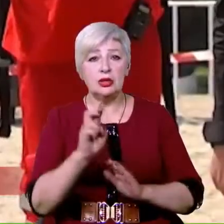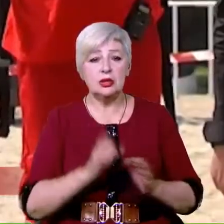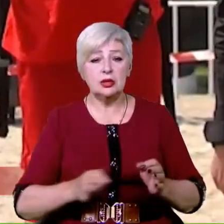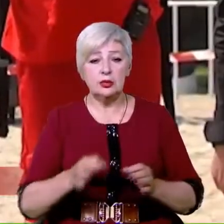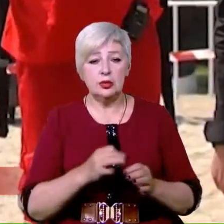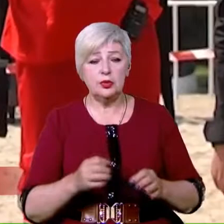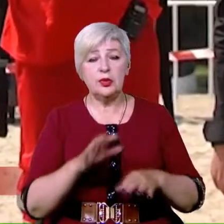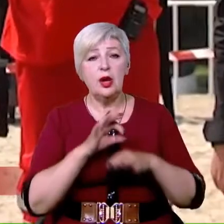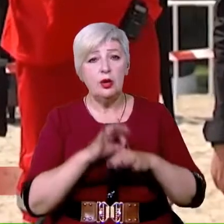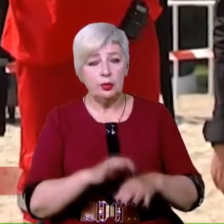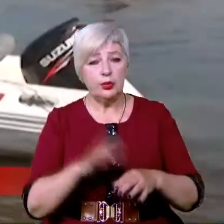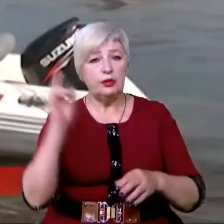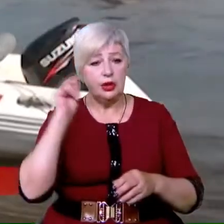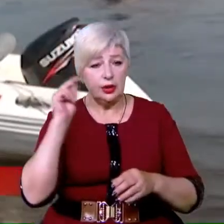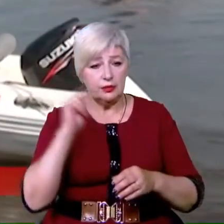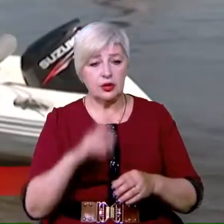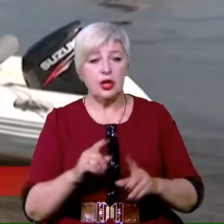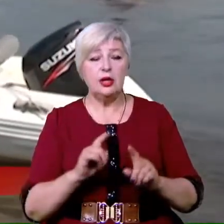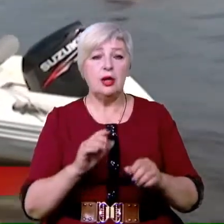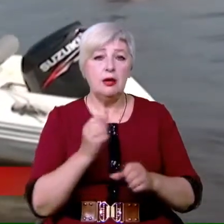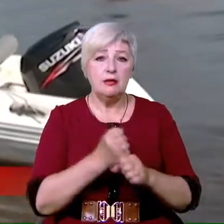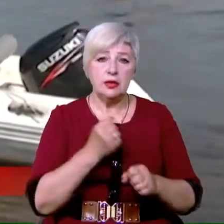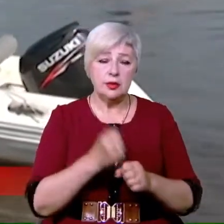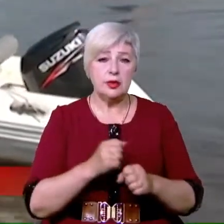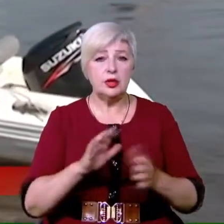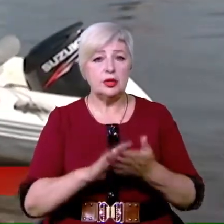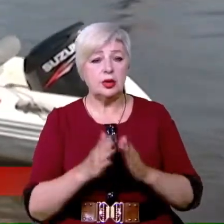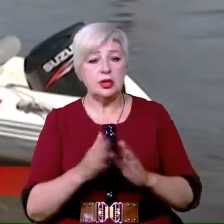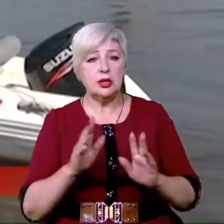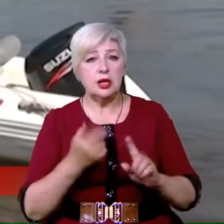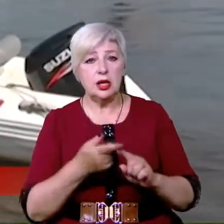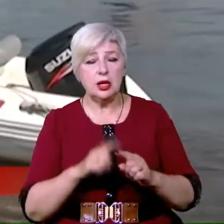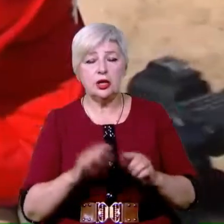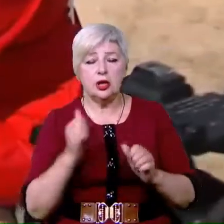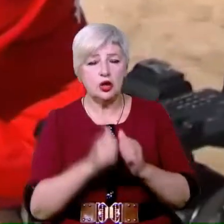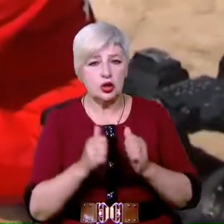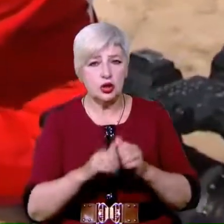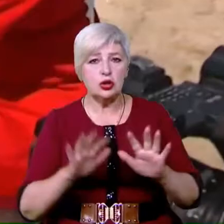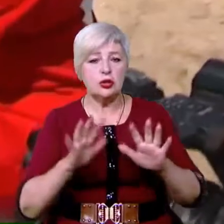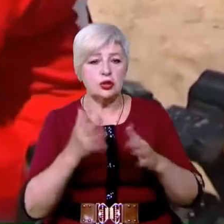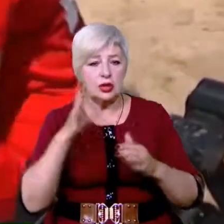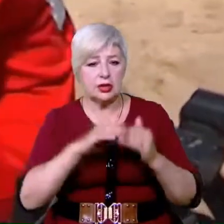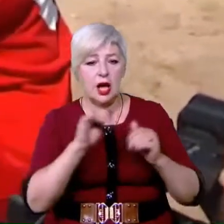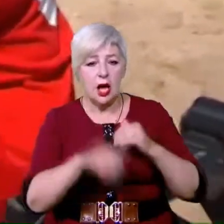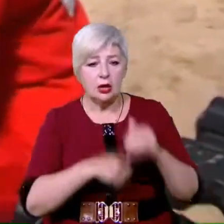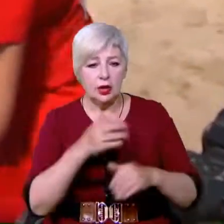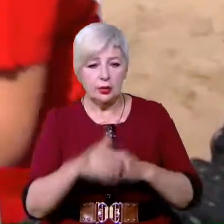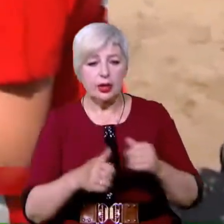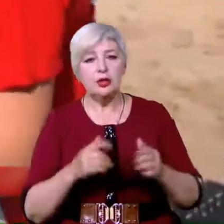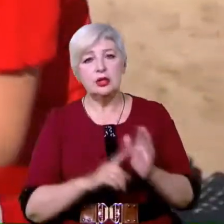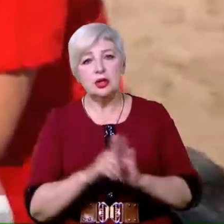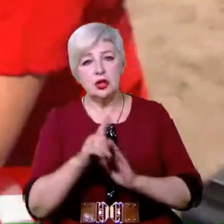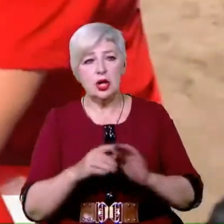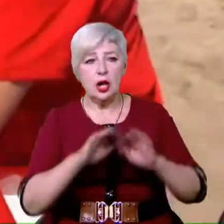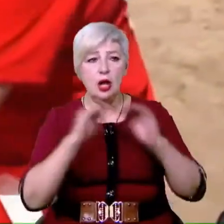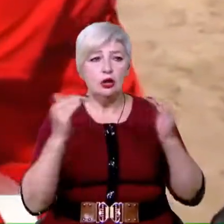Відпрацьовували ситуації, що найчастіше трапляються на пляжі. Спочатку човном до берега доправили чоловіка, який застряг на буйку.